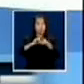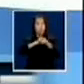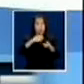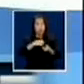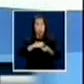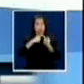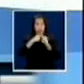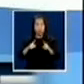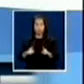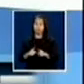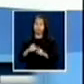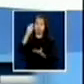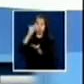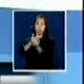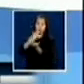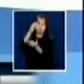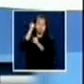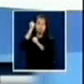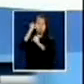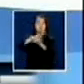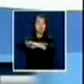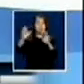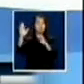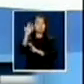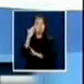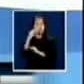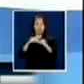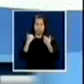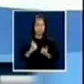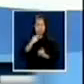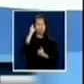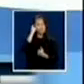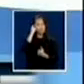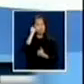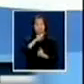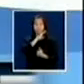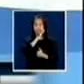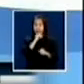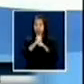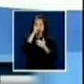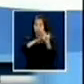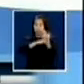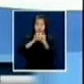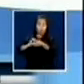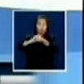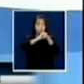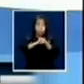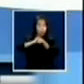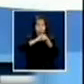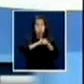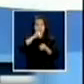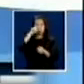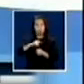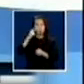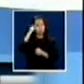ในเรื่องของการชุมนุมซึ่งสุดท้ายการเข้าสู่กระบวนการปรองดองที่เป็นรูปธรรมซึ่งก็ต้องเริ่มต้นจากการยุติ